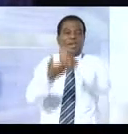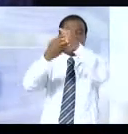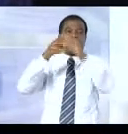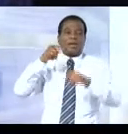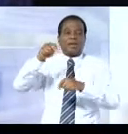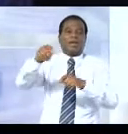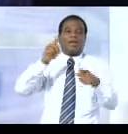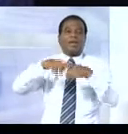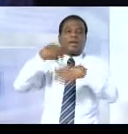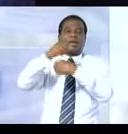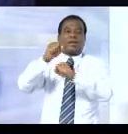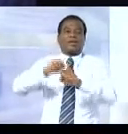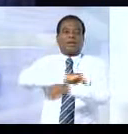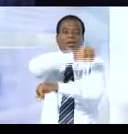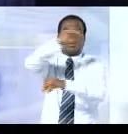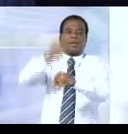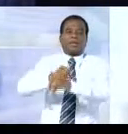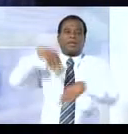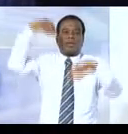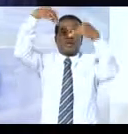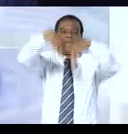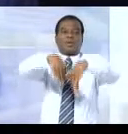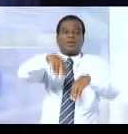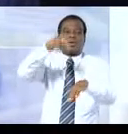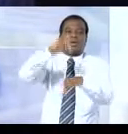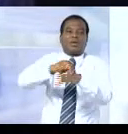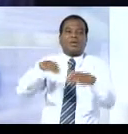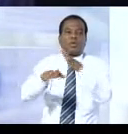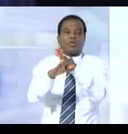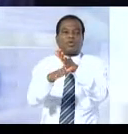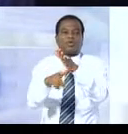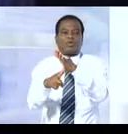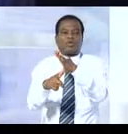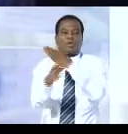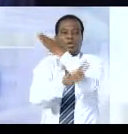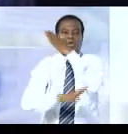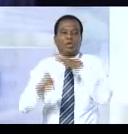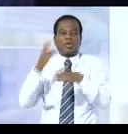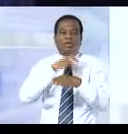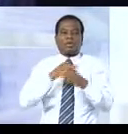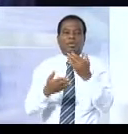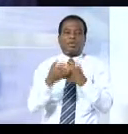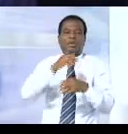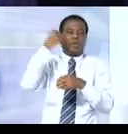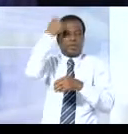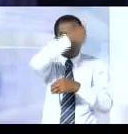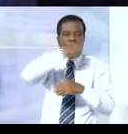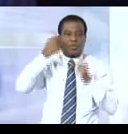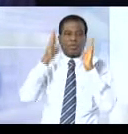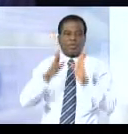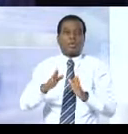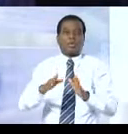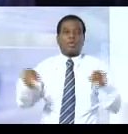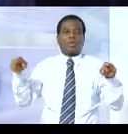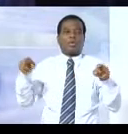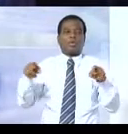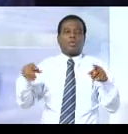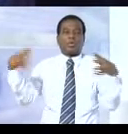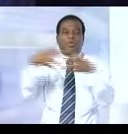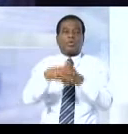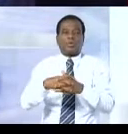la création d'institutions d'intégration sous-régionale et panafricaine, notamment